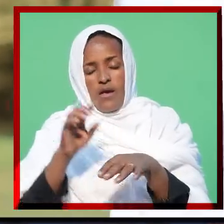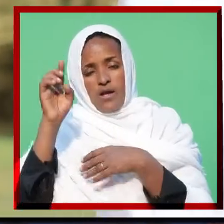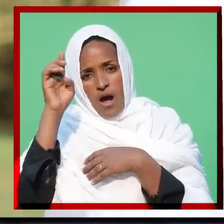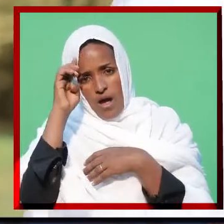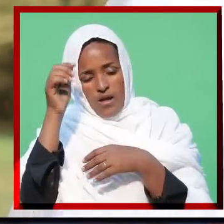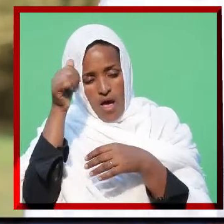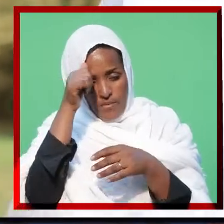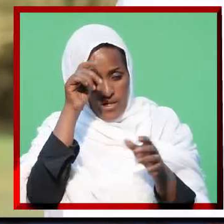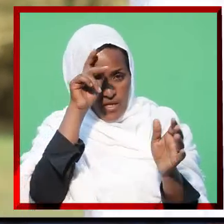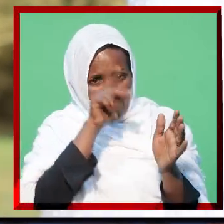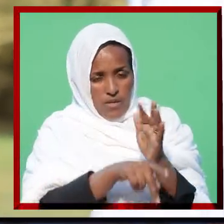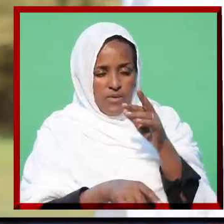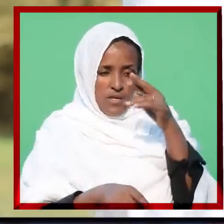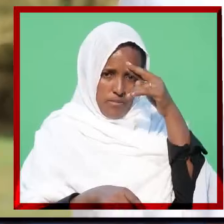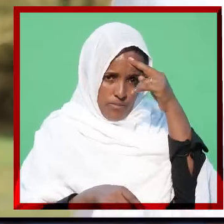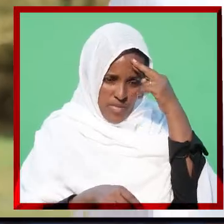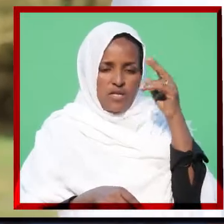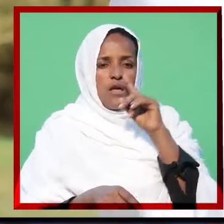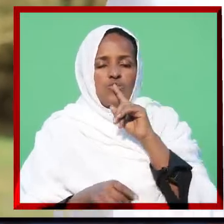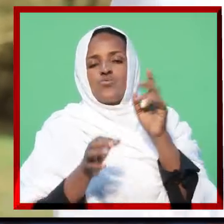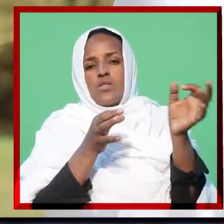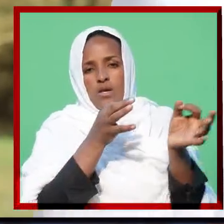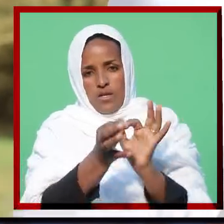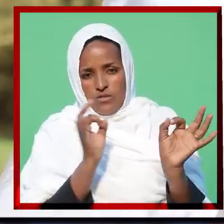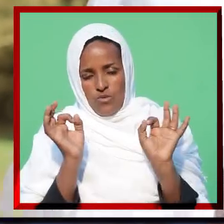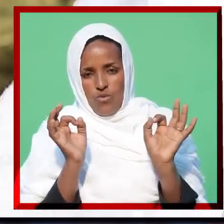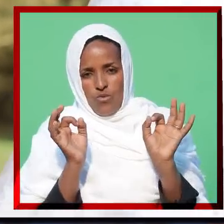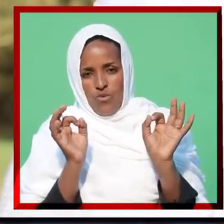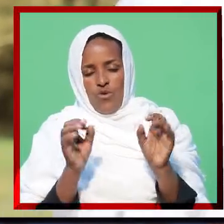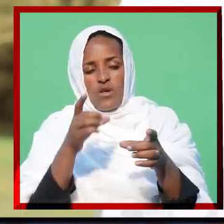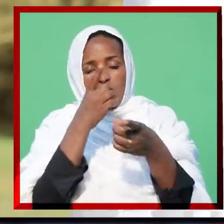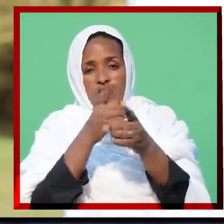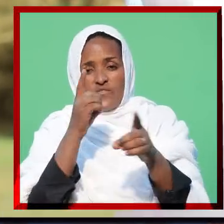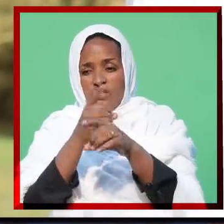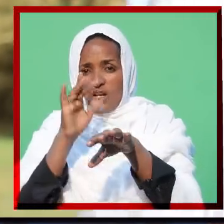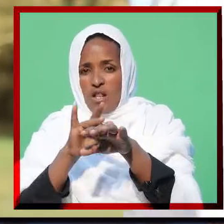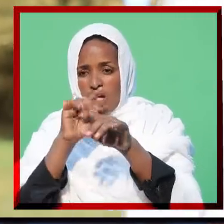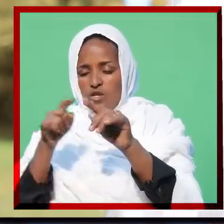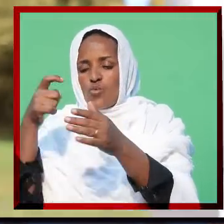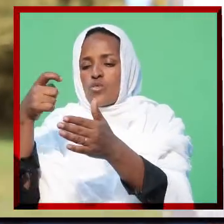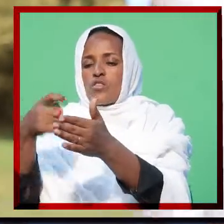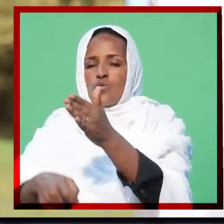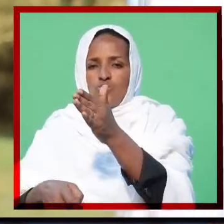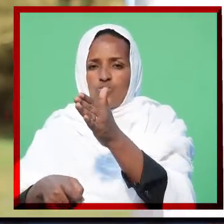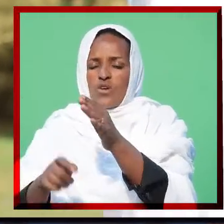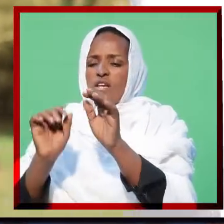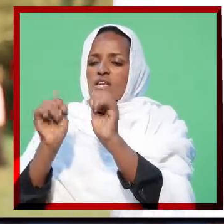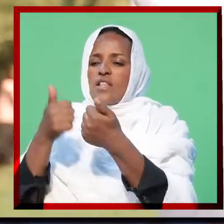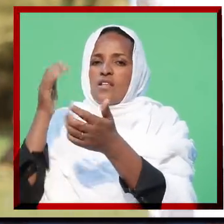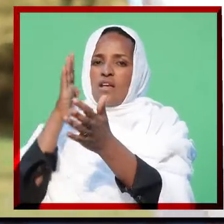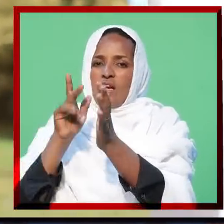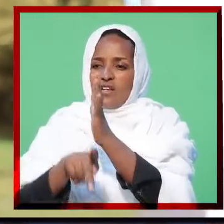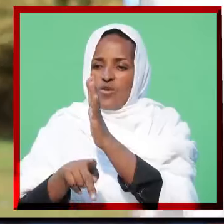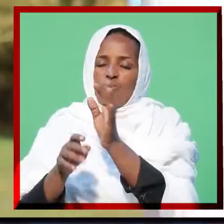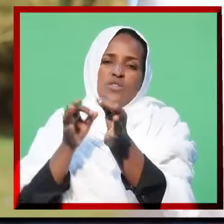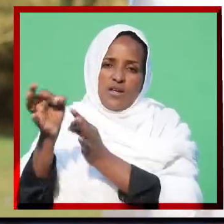ቃየን አቤልን የገደለበት ምክንያቱ ነው የተገለጸው ኦሪት ዘፍጥረት ላይ ግን ውጤቱ አገዳደሉ ነው